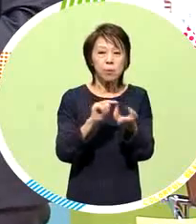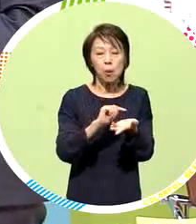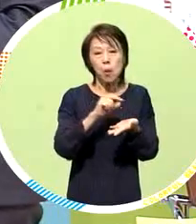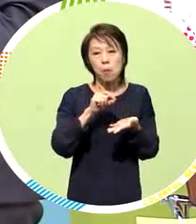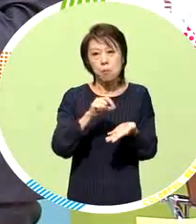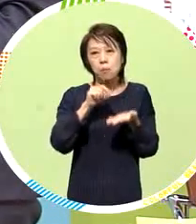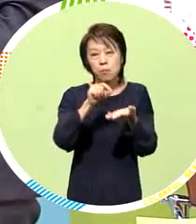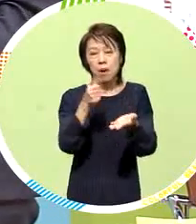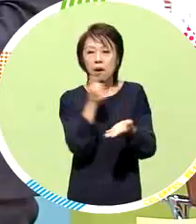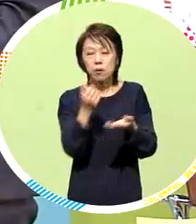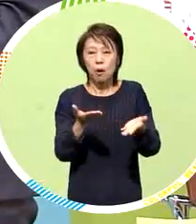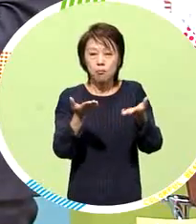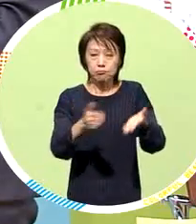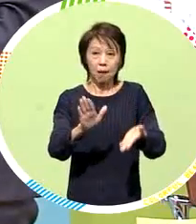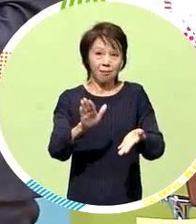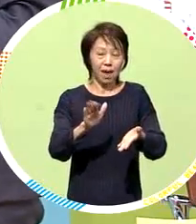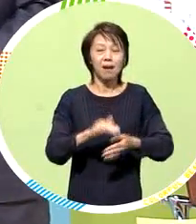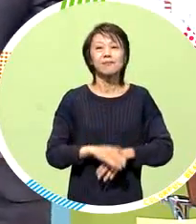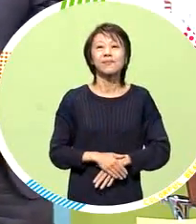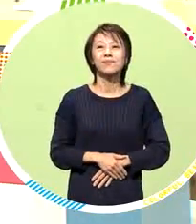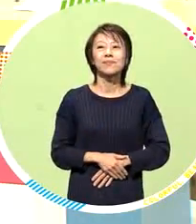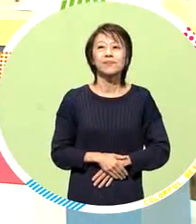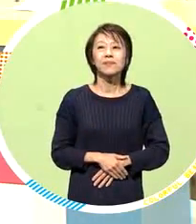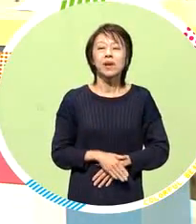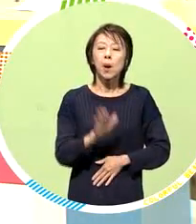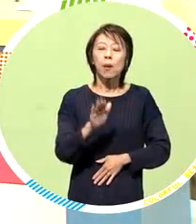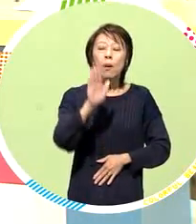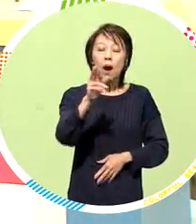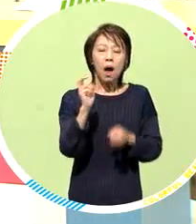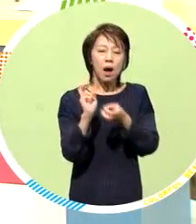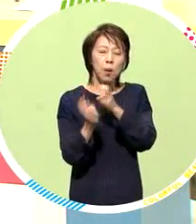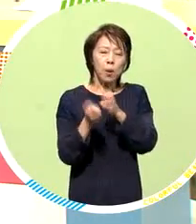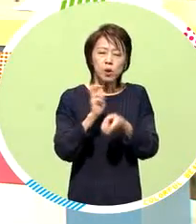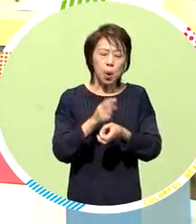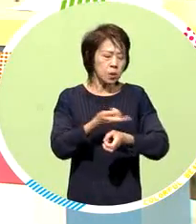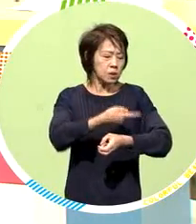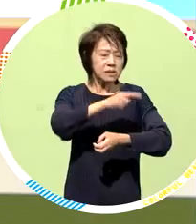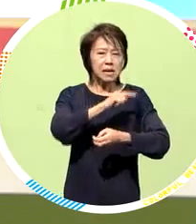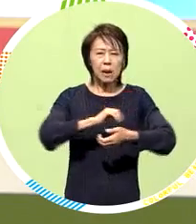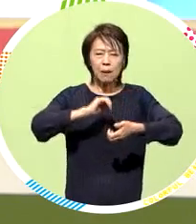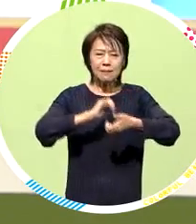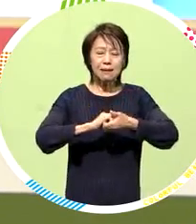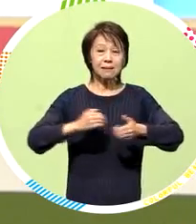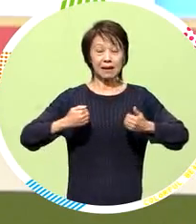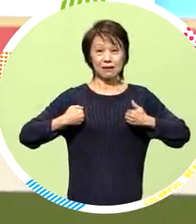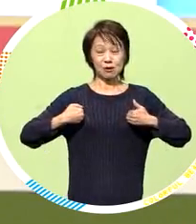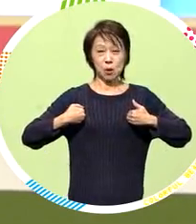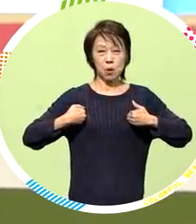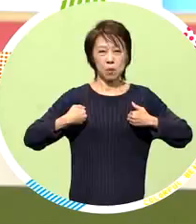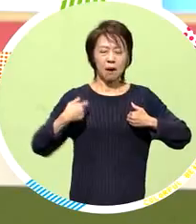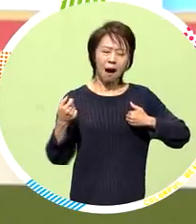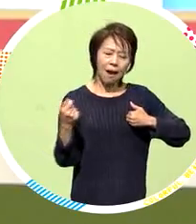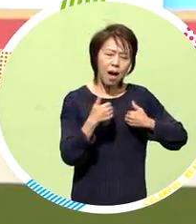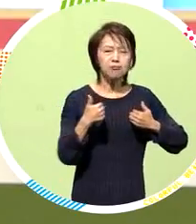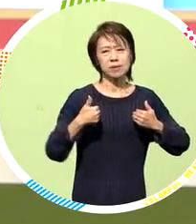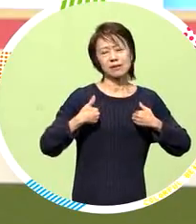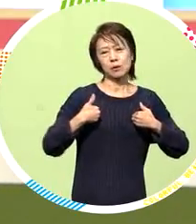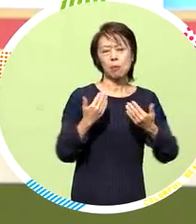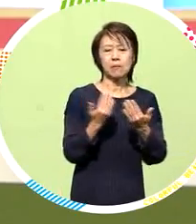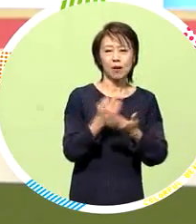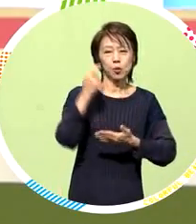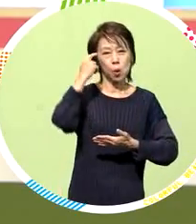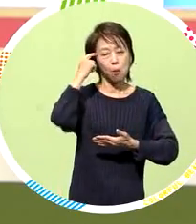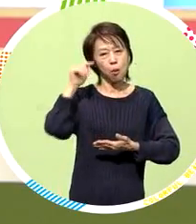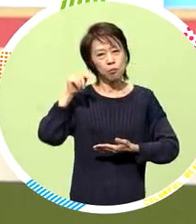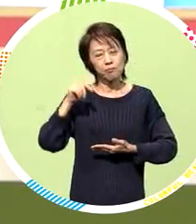やりましたけどもやっぱりこれからロボットっていうのは力はこれから絶対 here 早急に必要となるものです